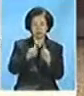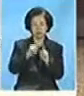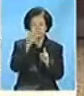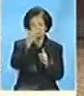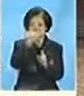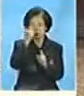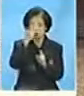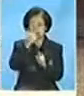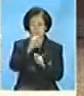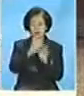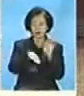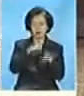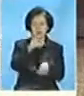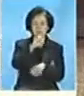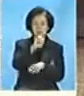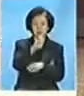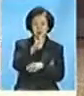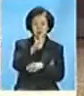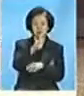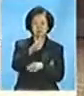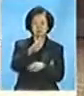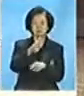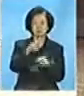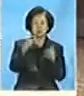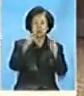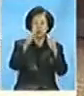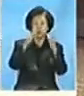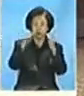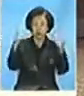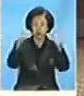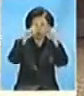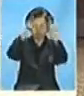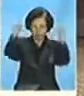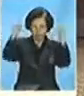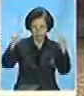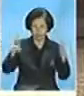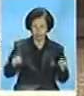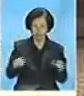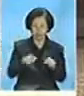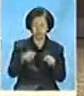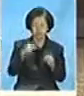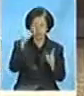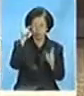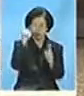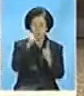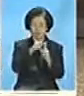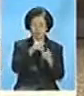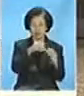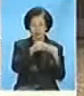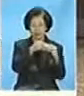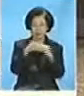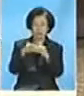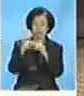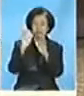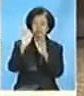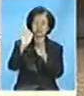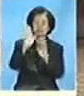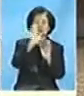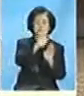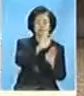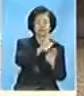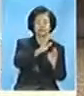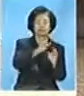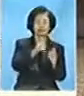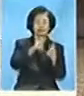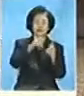าพขนาดใหญ่ซึ่งเจตนารมณ์ของผมก็คือนำไปประดับติ